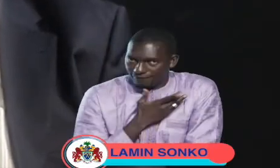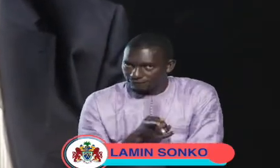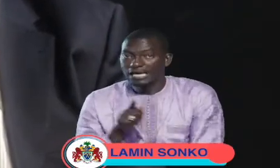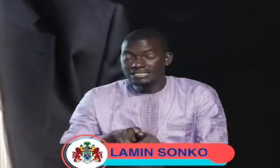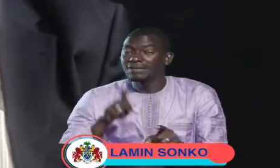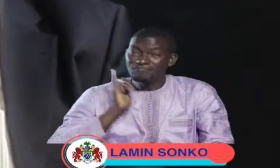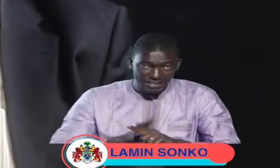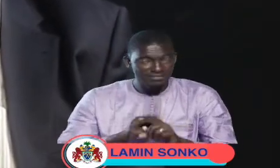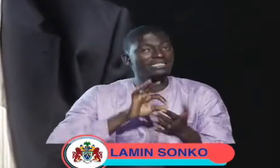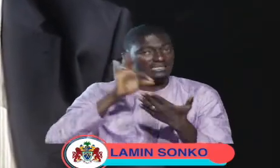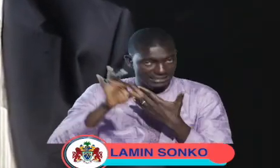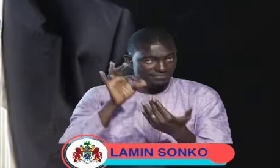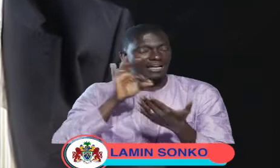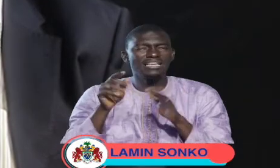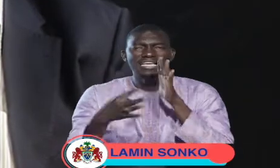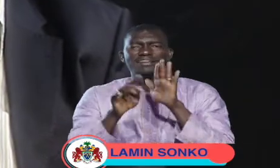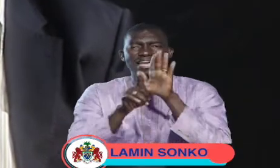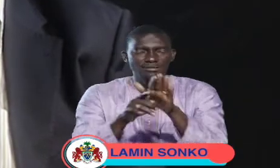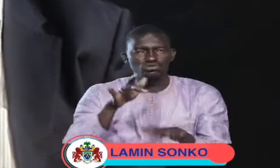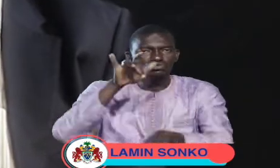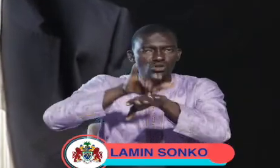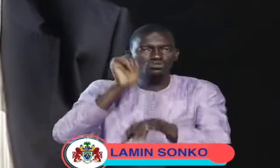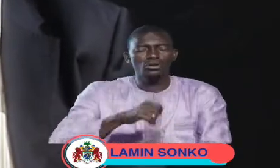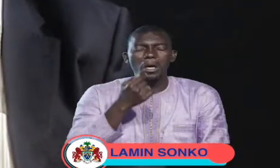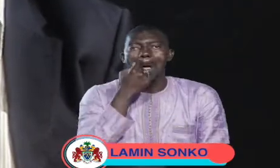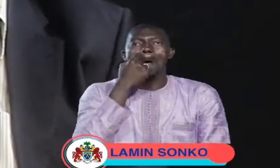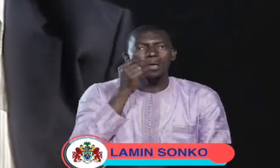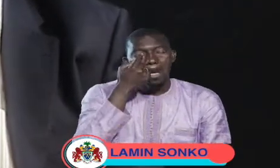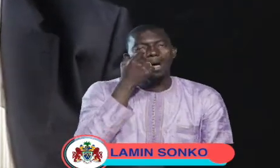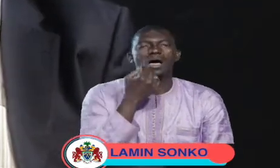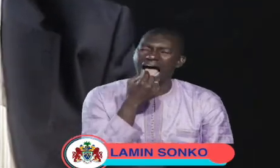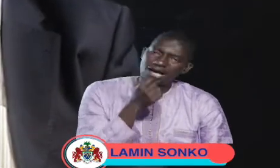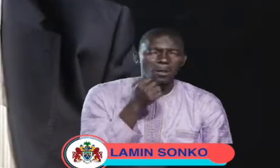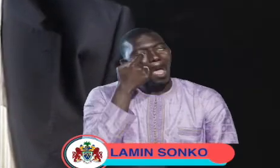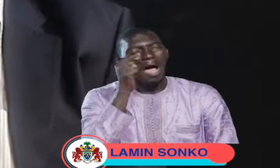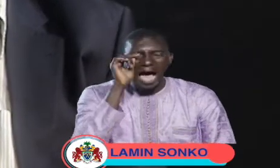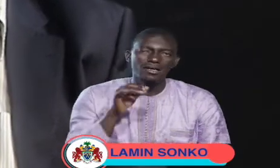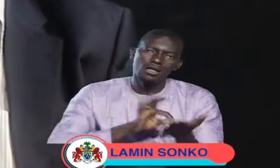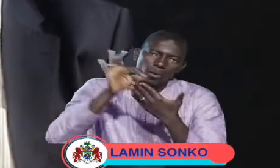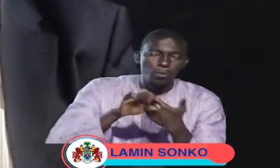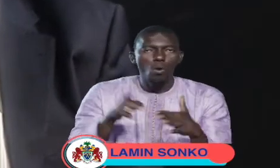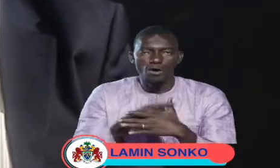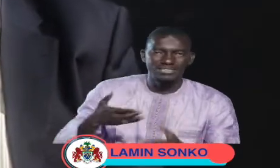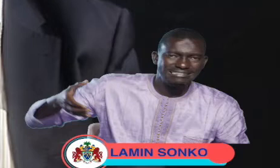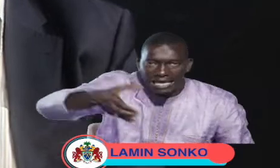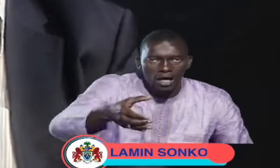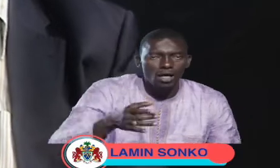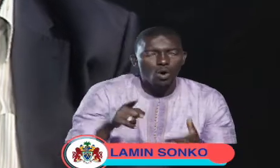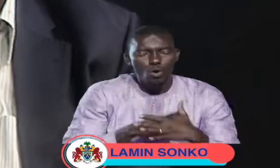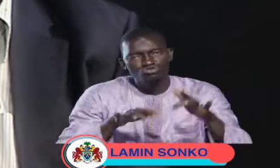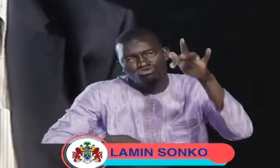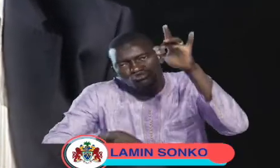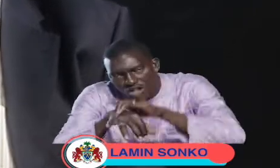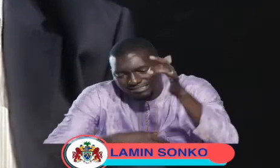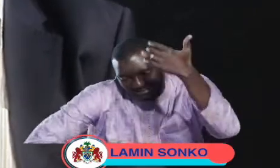fe ye bulo ye baloma wala nungala ma wala la jile bote bala ye bulo di mola wala nakata marla wala yala